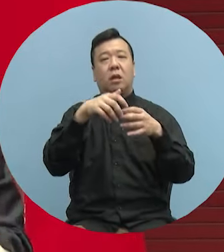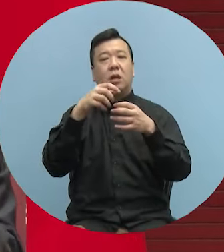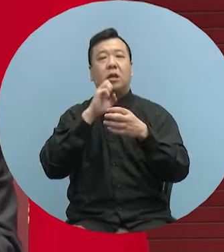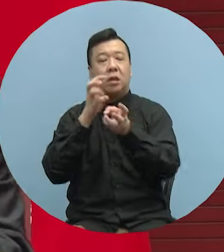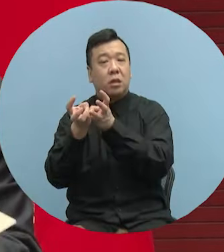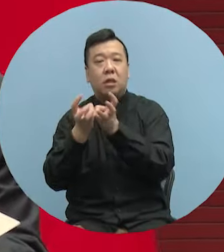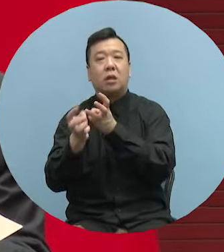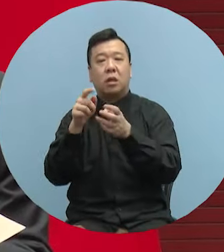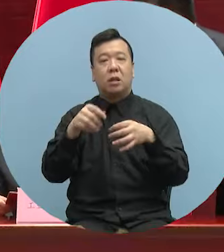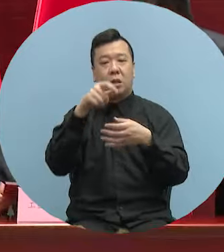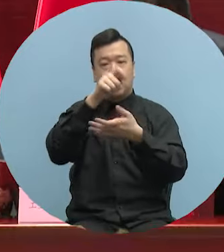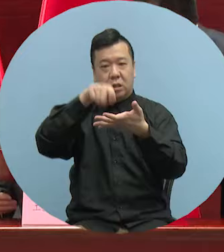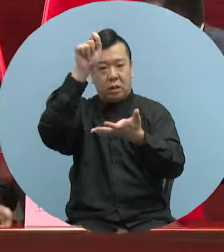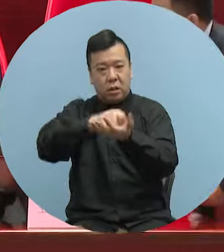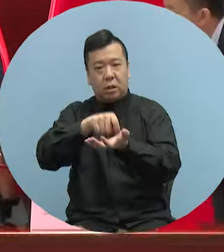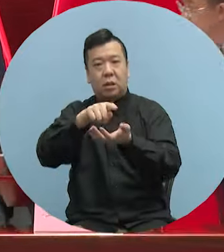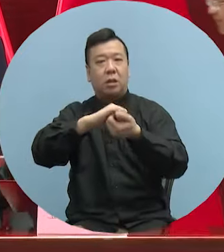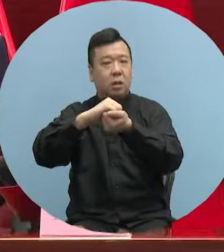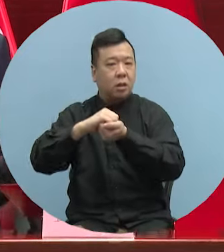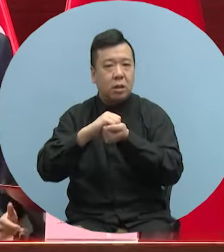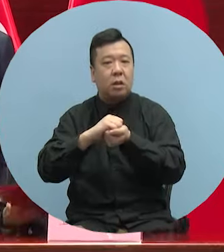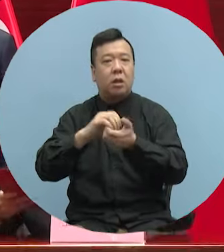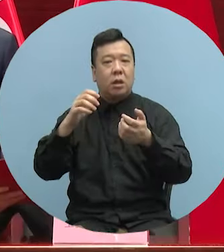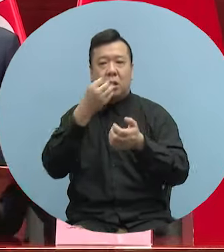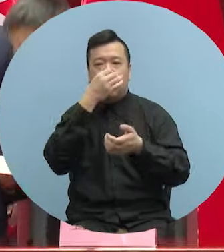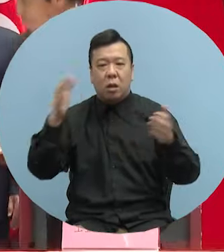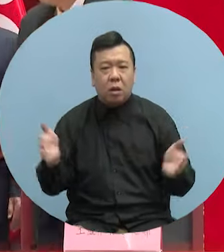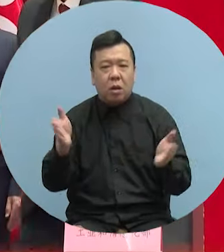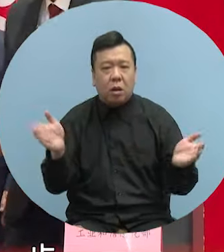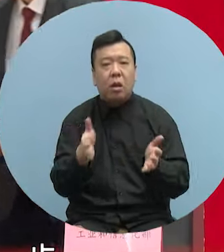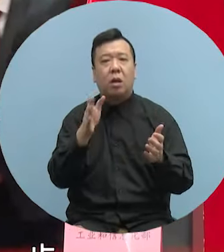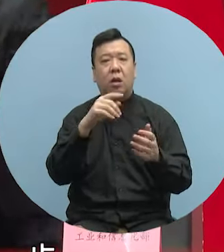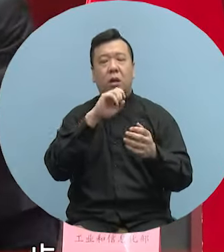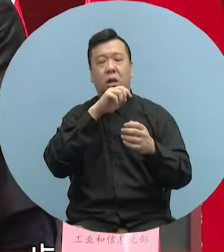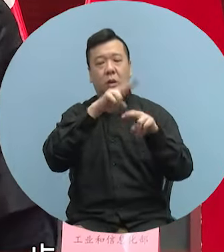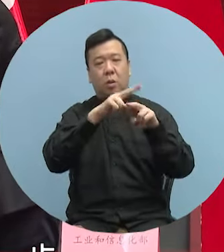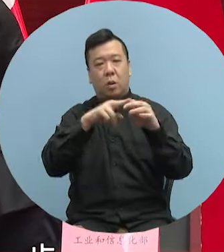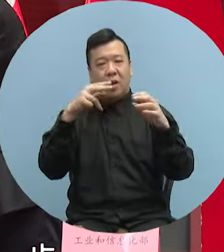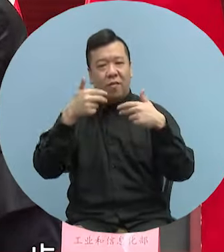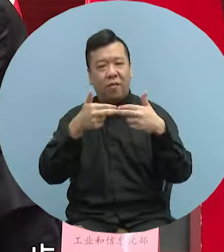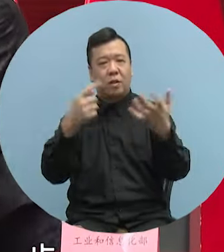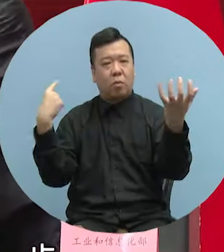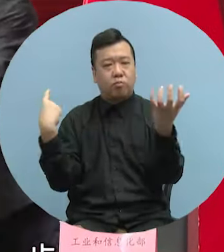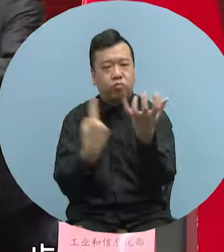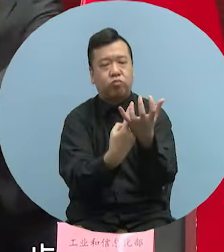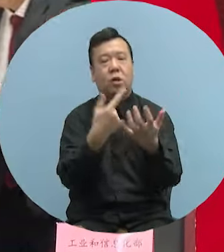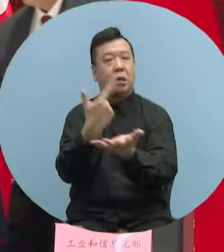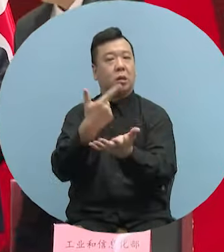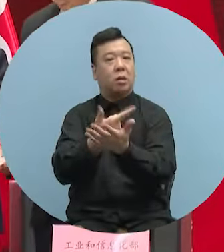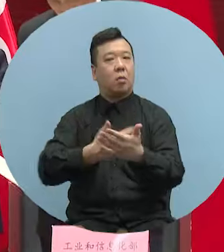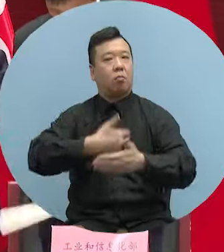化部签署合作协议，是推动香港融入国家发展大局的重要一